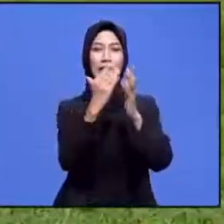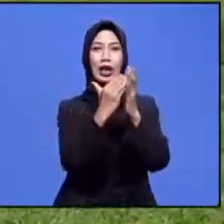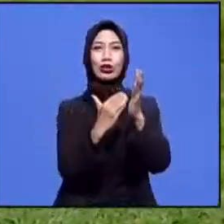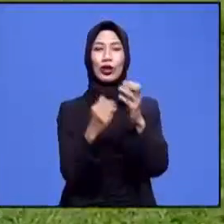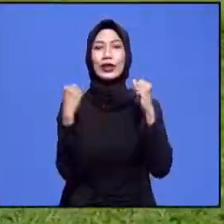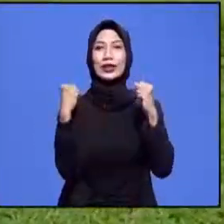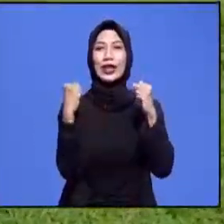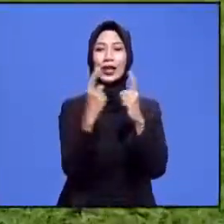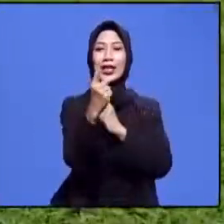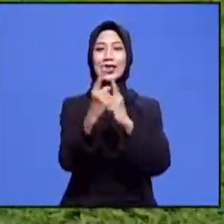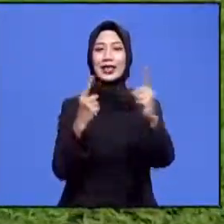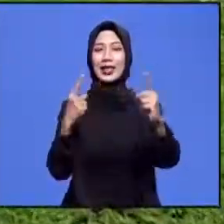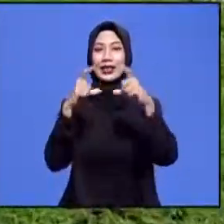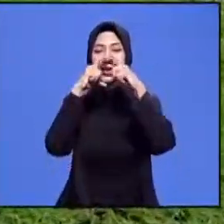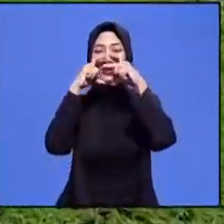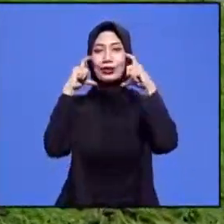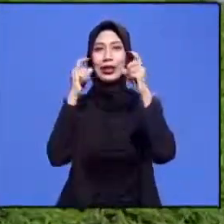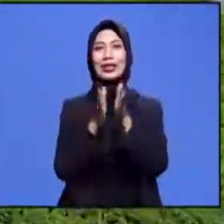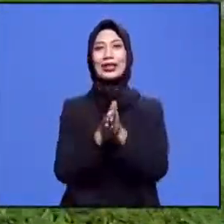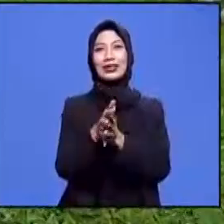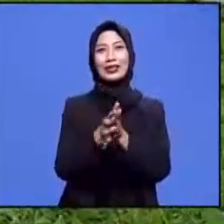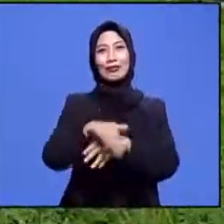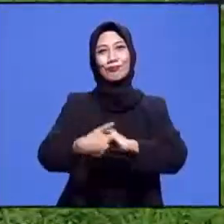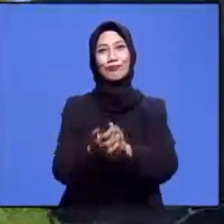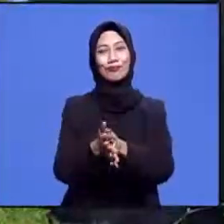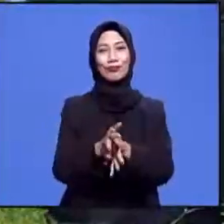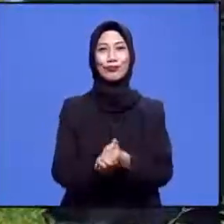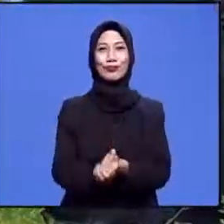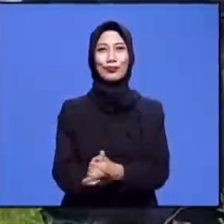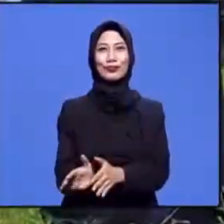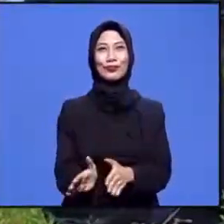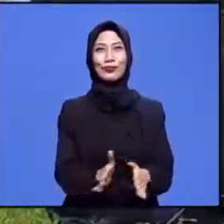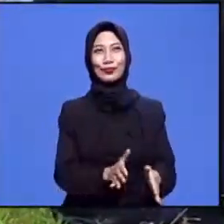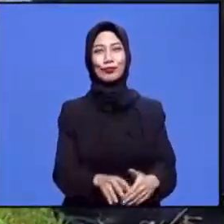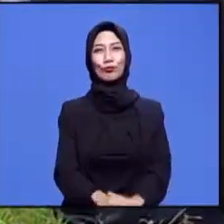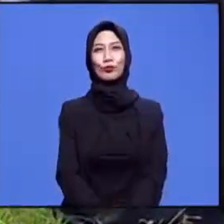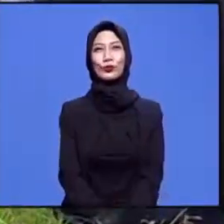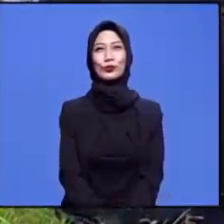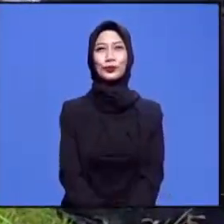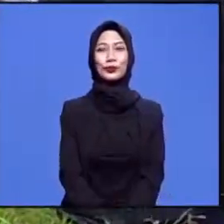jarak, mencuci tangan, dan mengenakan masker. Yosibio Novianto, Blitar, Jawa Timur.